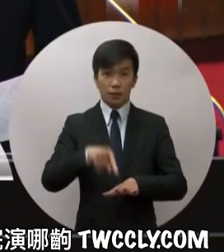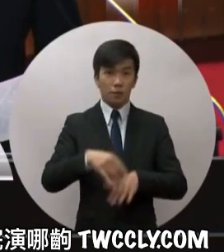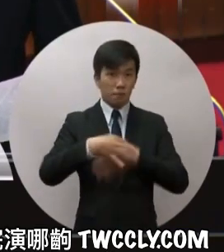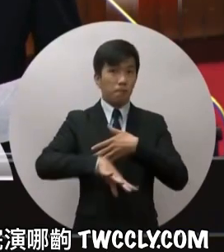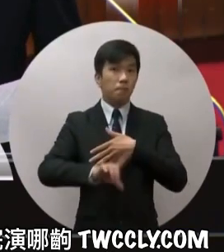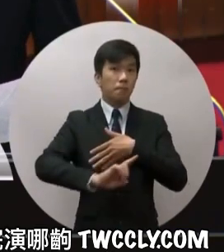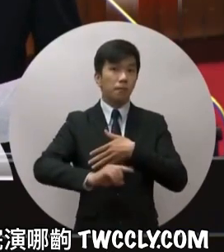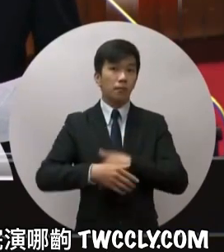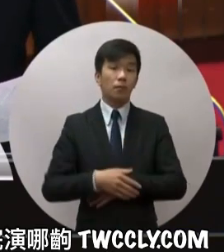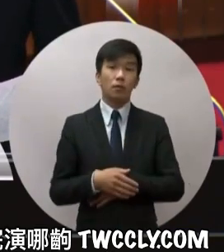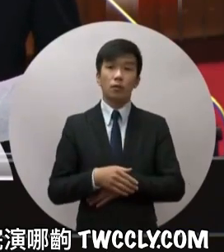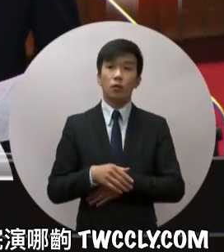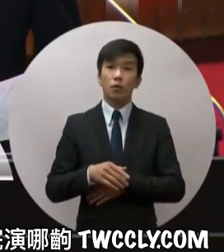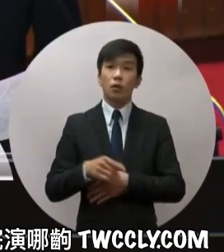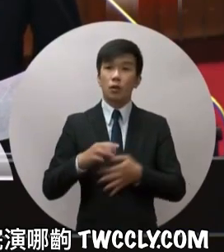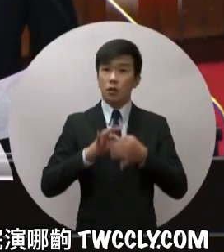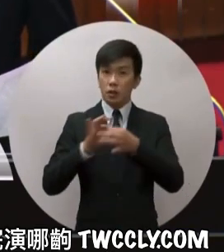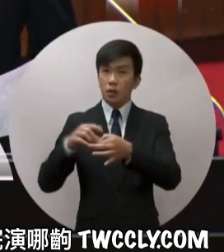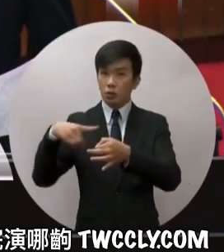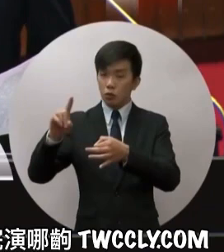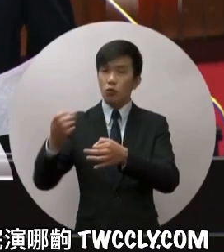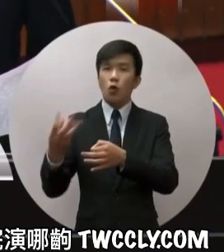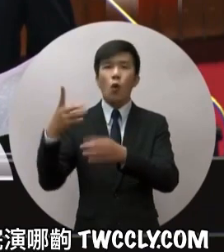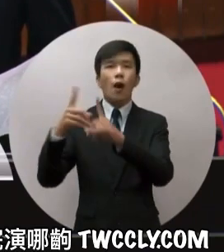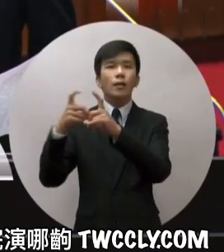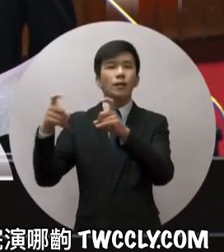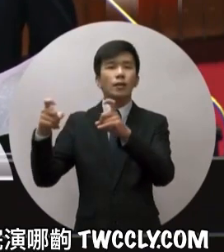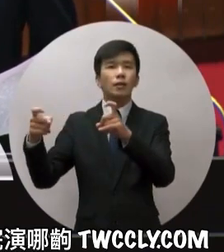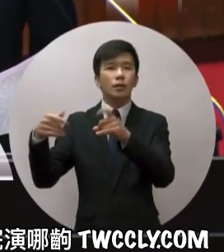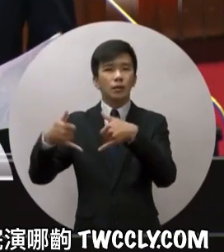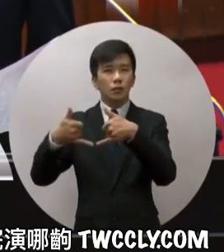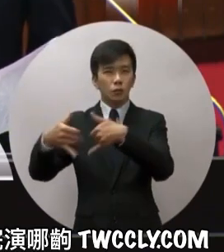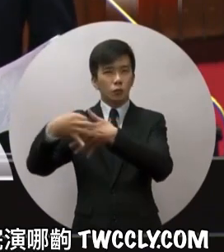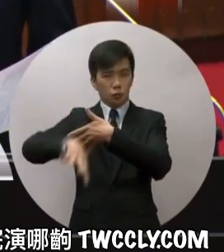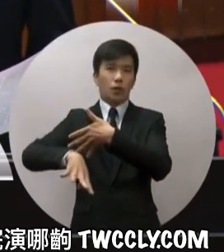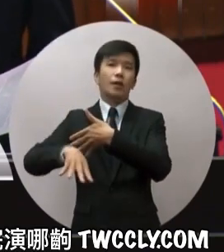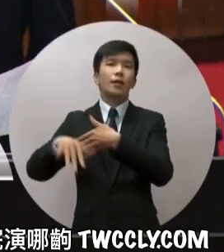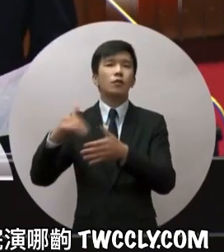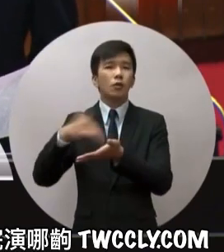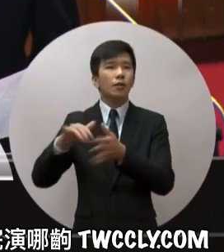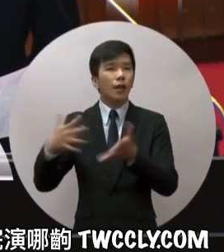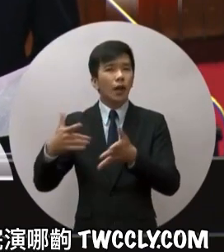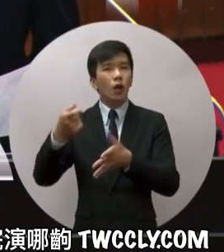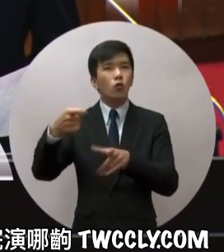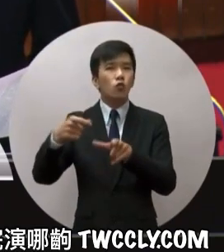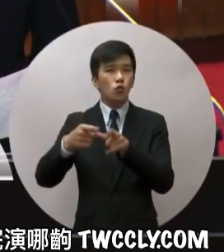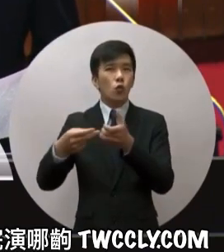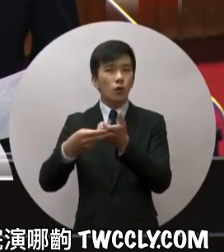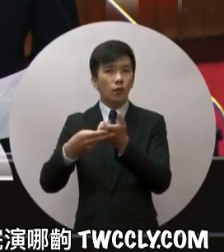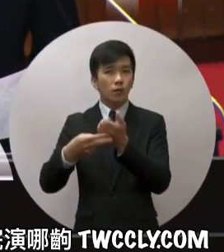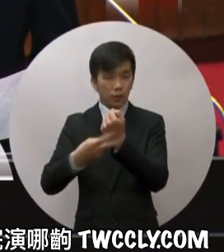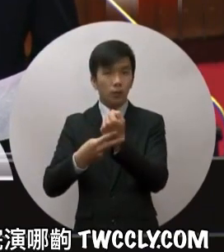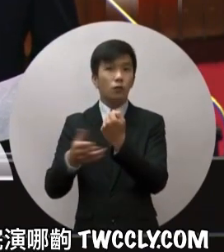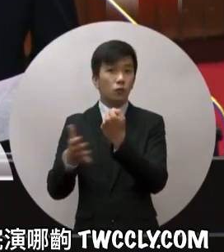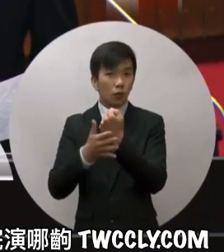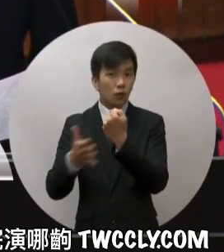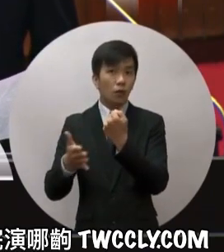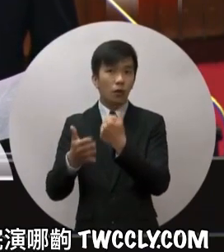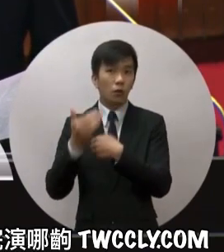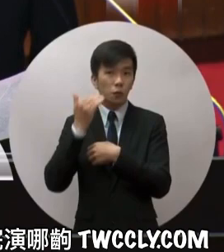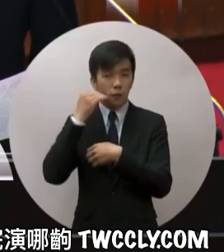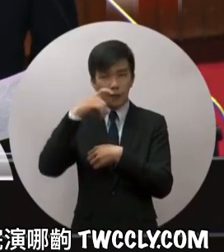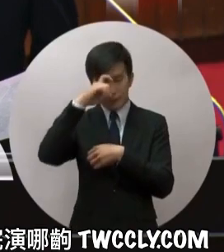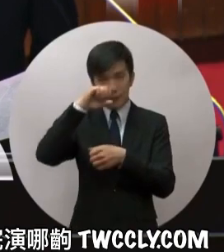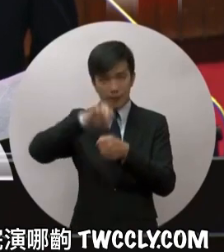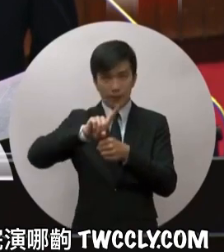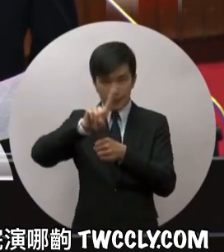華城的那一段大概是五公里而已啊如果從華城那邊可以再做一個安坑的特異號